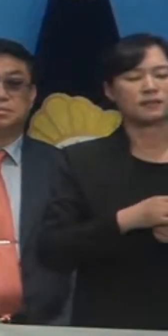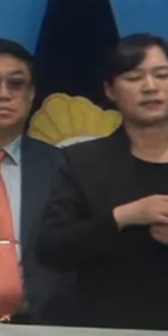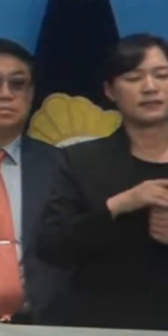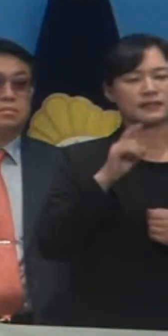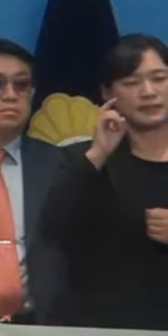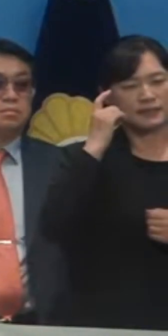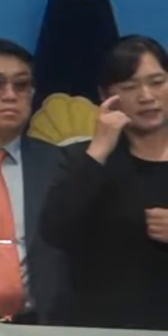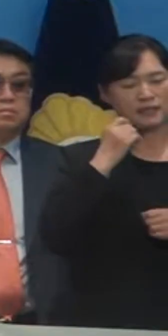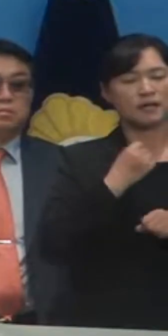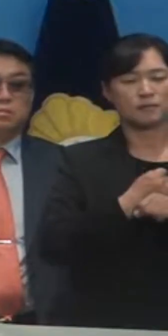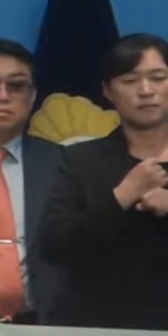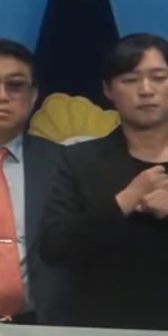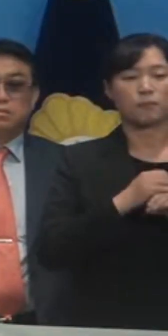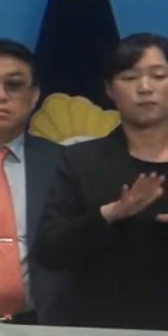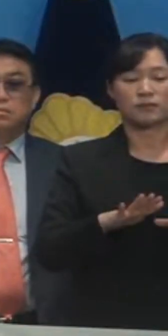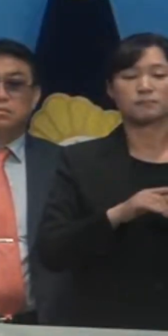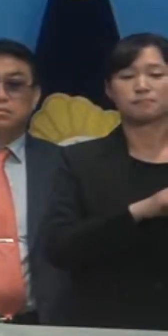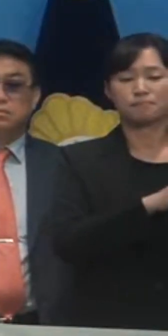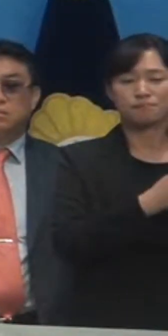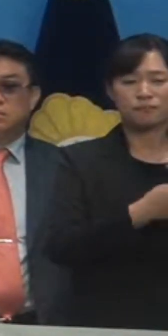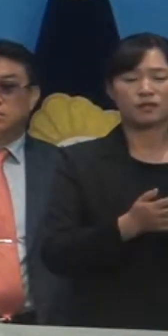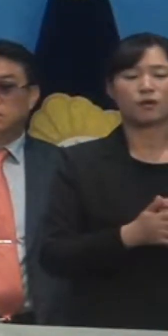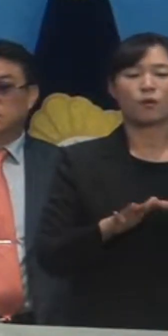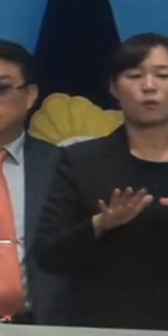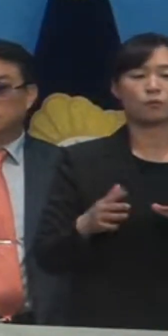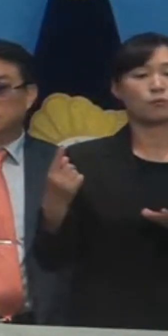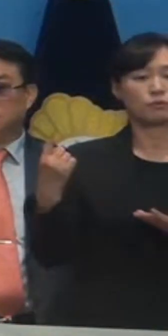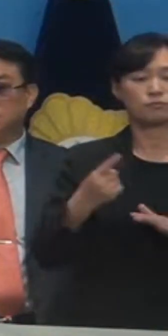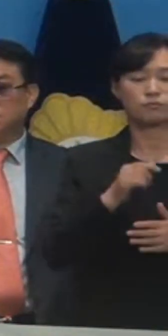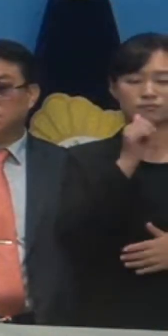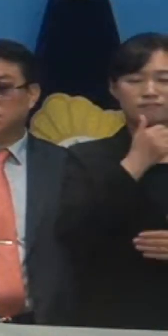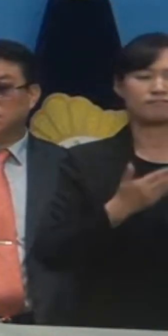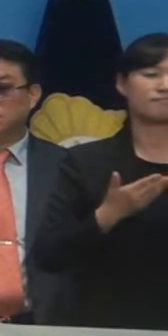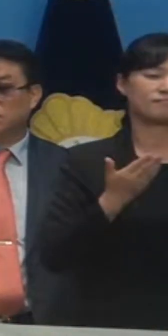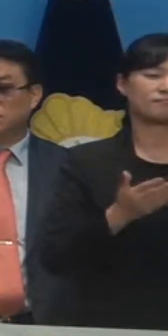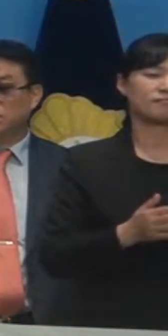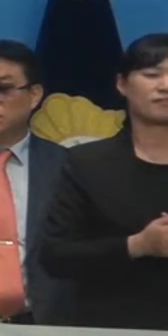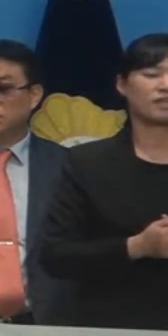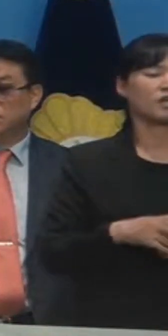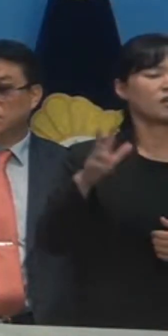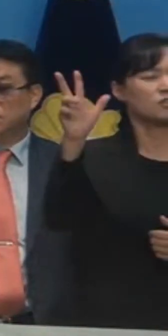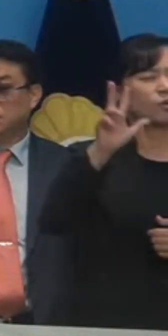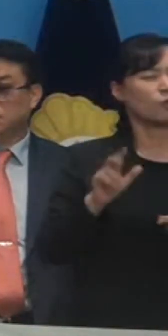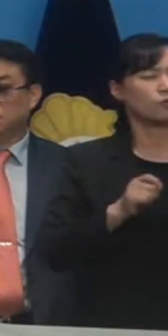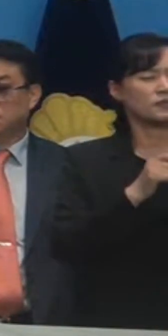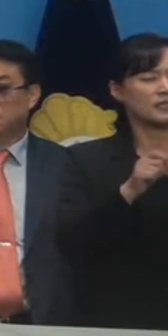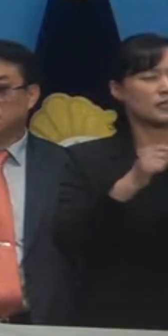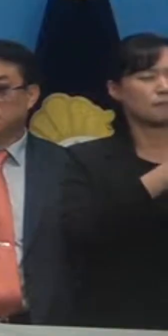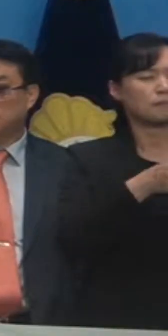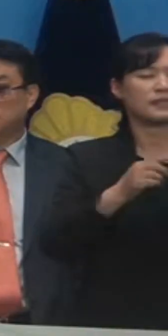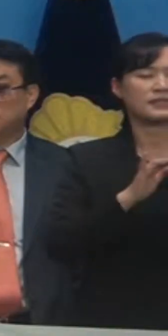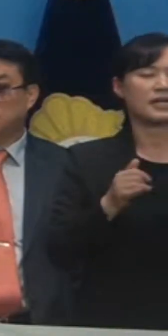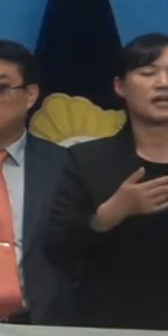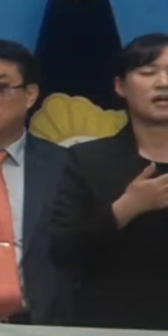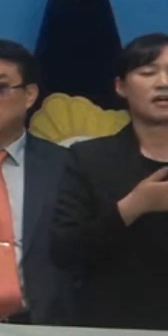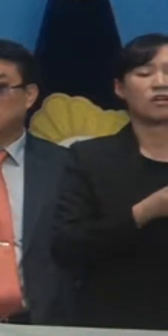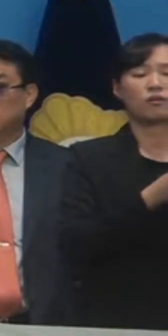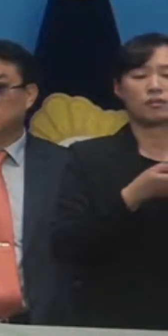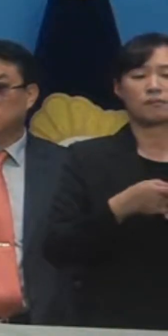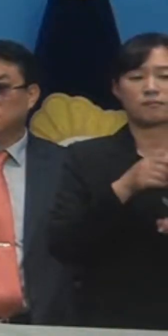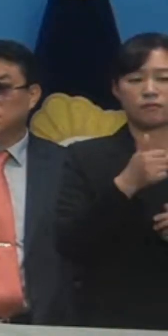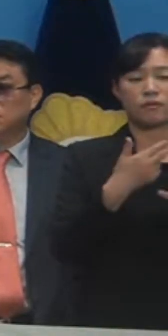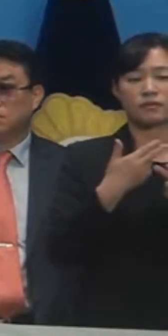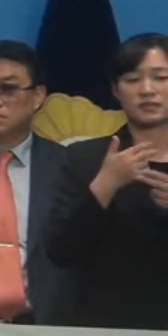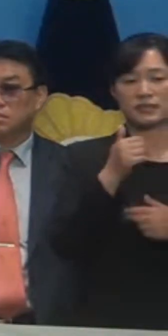성명서 발표가 있겠습니다. 오늘 나와주신 분을 소개하겠습니다. 전국 사기 피해자 연합회 회장인 이낙연